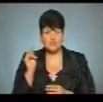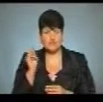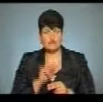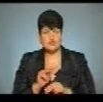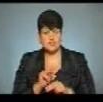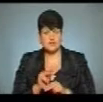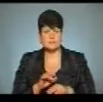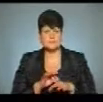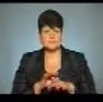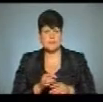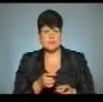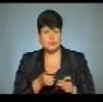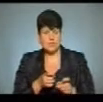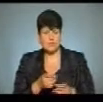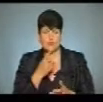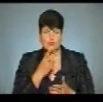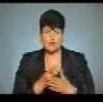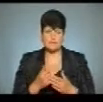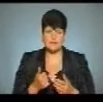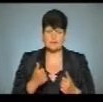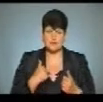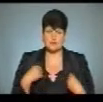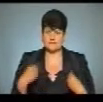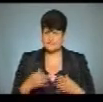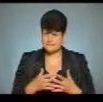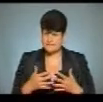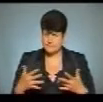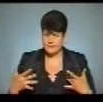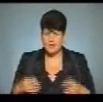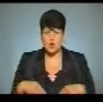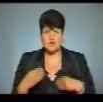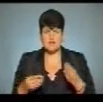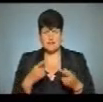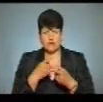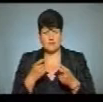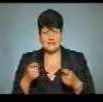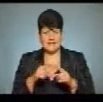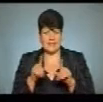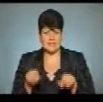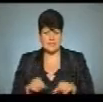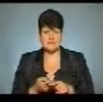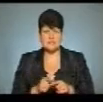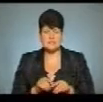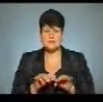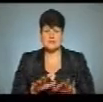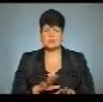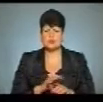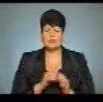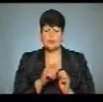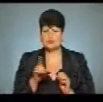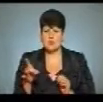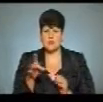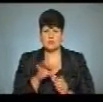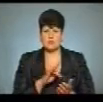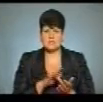зброєю, показували військову амуніцію та роздавали інформаційні листівки. Такі заходи відбулися в кожному районному центрі